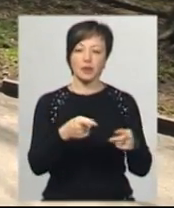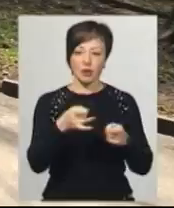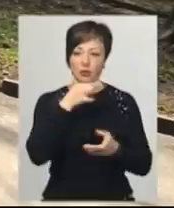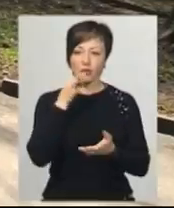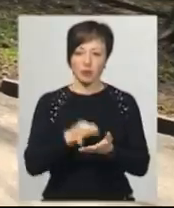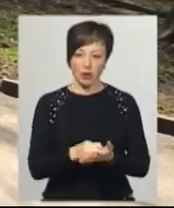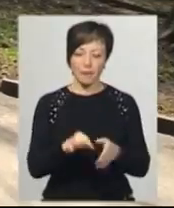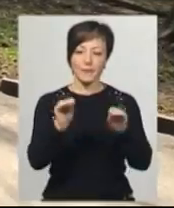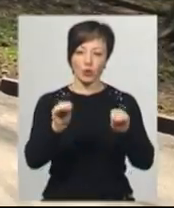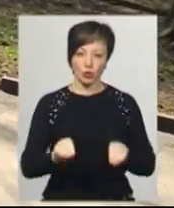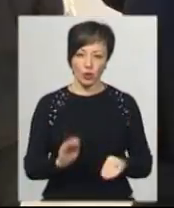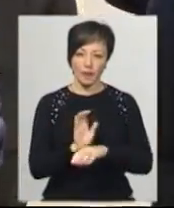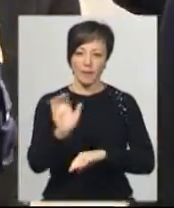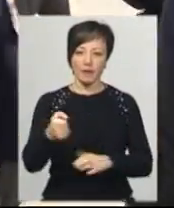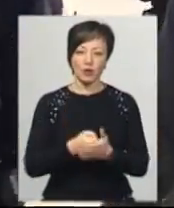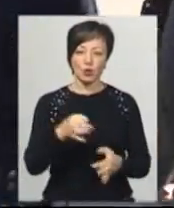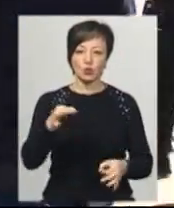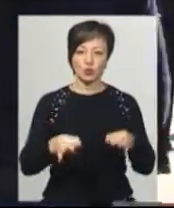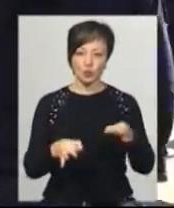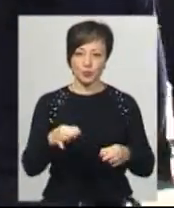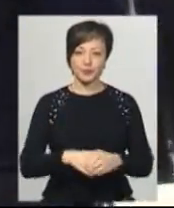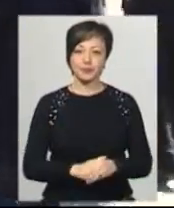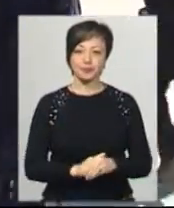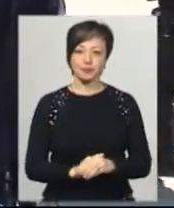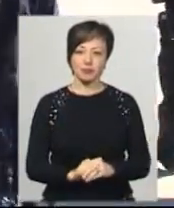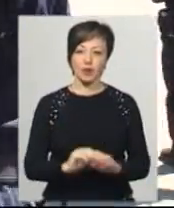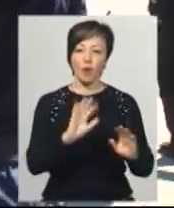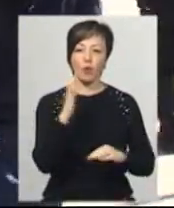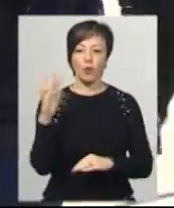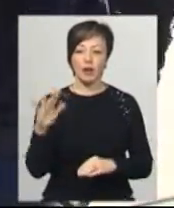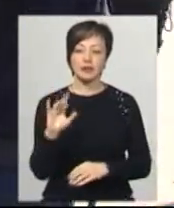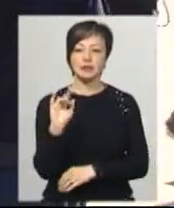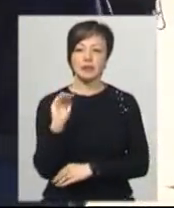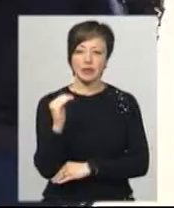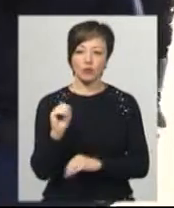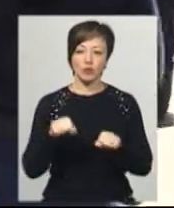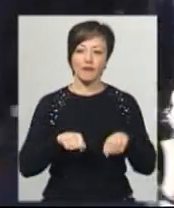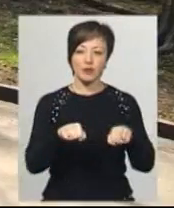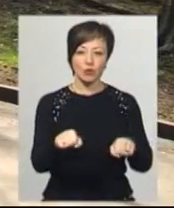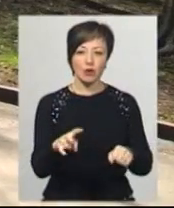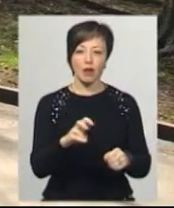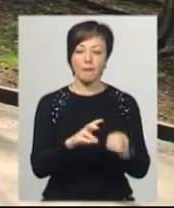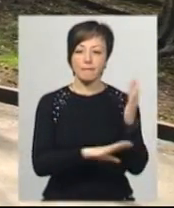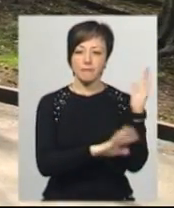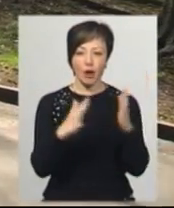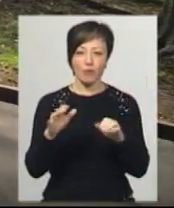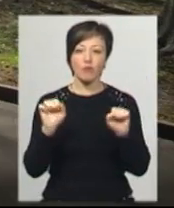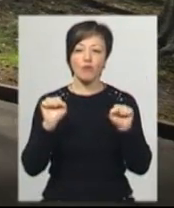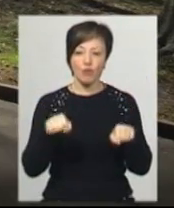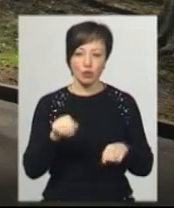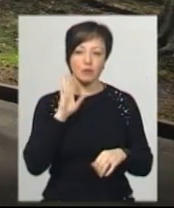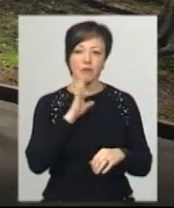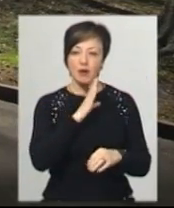до відповідальності. Складений протокол направлено до суду. Марія Брилко додає, прогулятися з дитиною візочку можна парком, але недовго. Мама може вийти